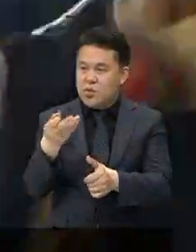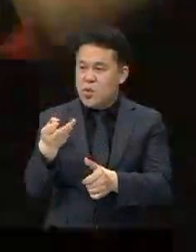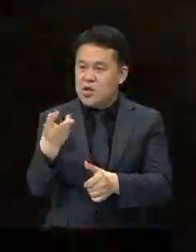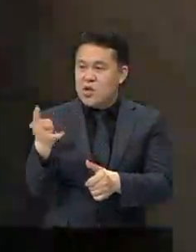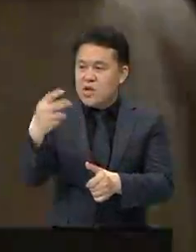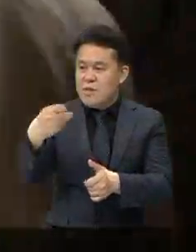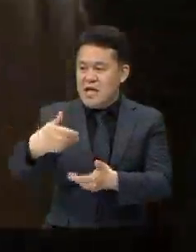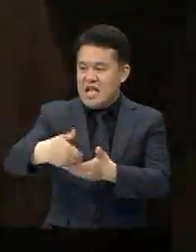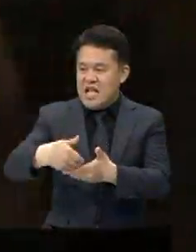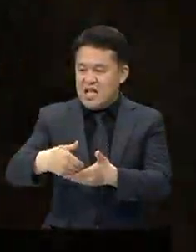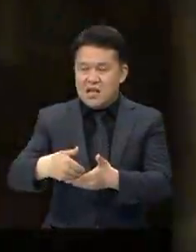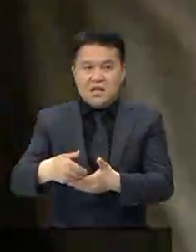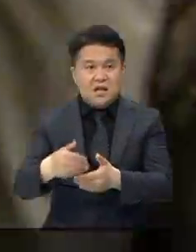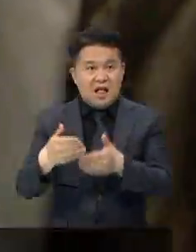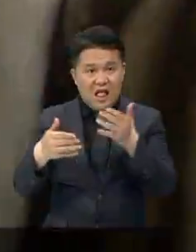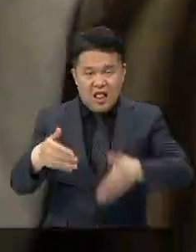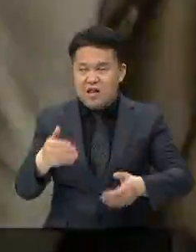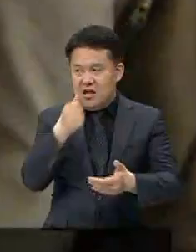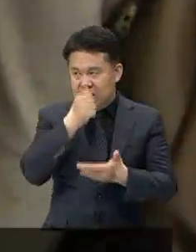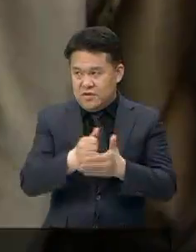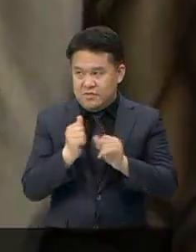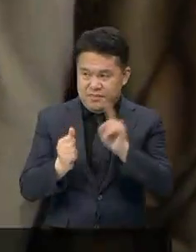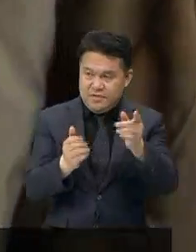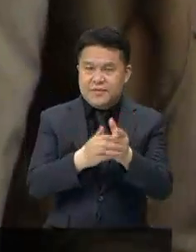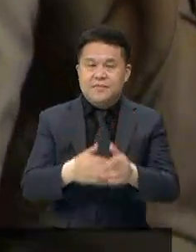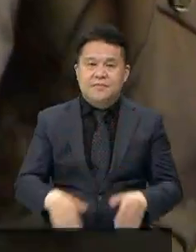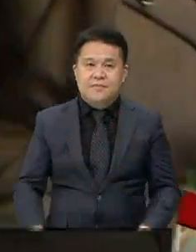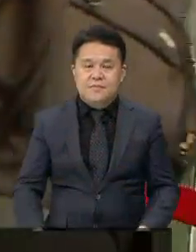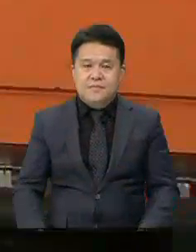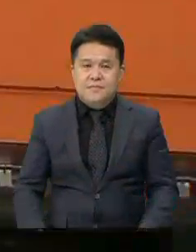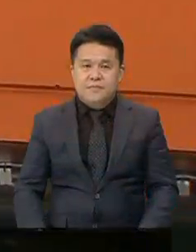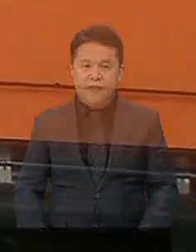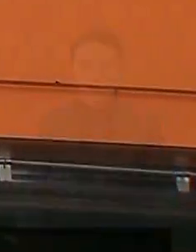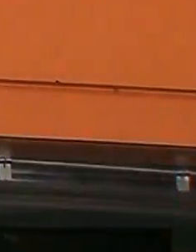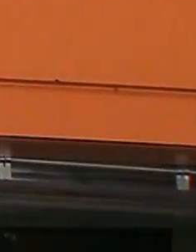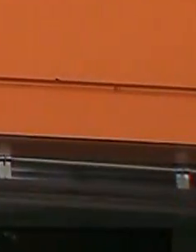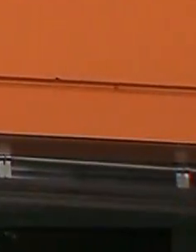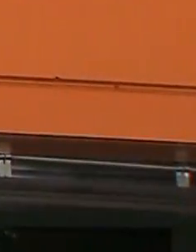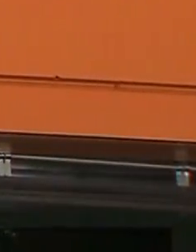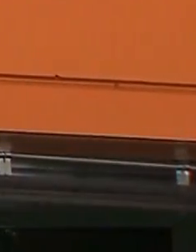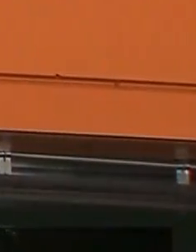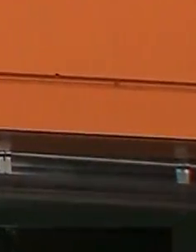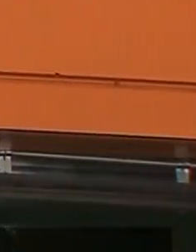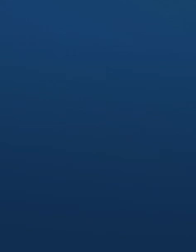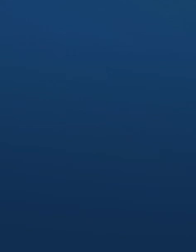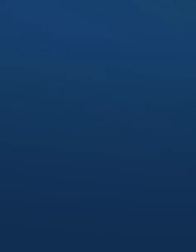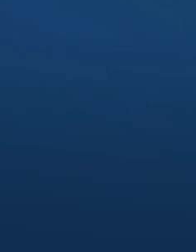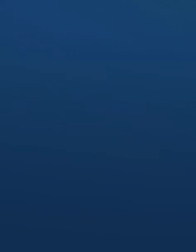금품을 요구한 뒤 미수에 그친 혐의로 재판에 넘겨졌습니다. 지금까지 간추린 뉴스였습니다.